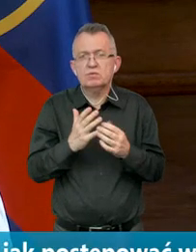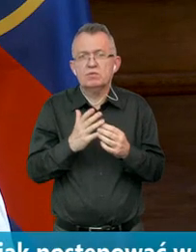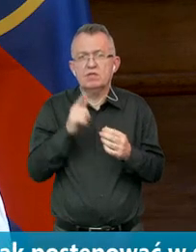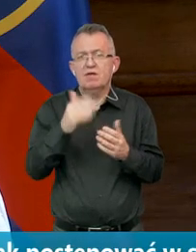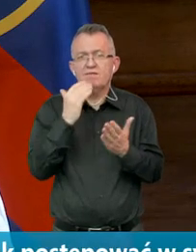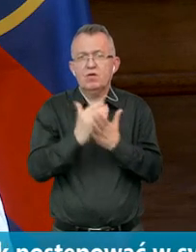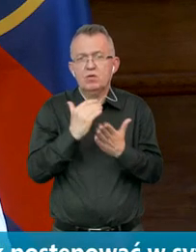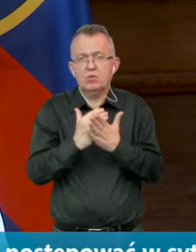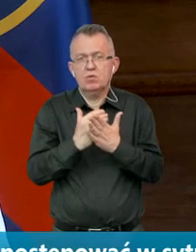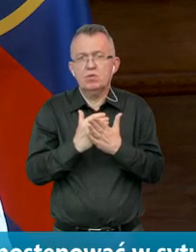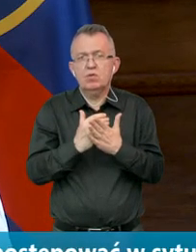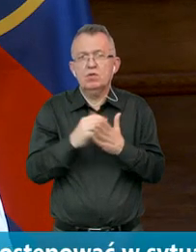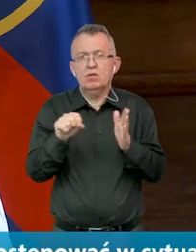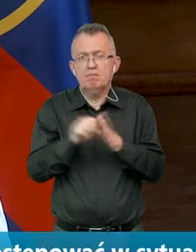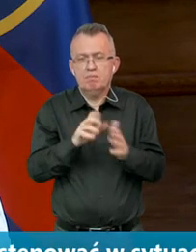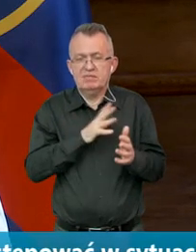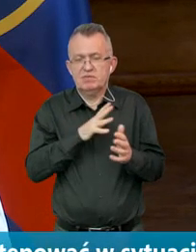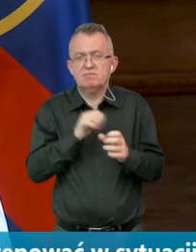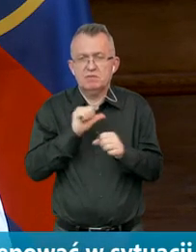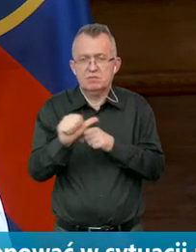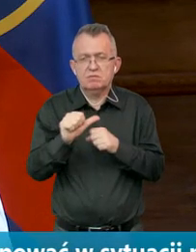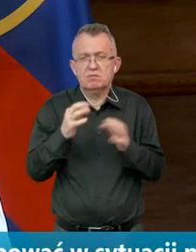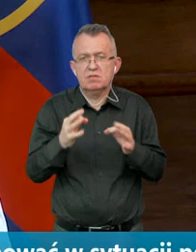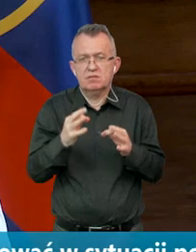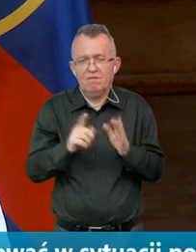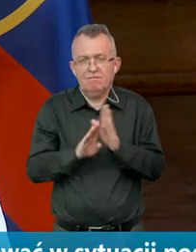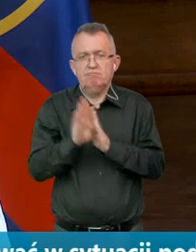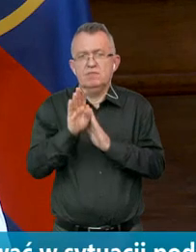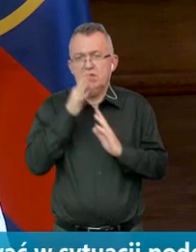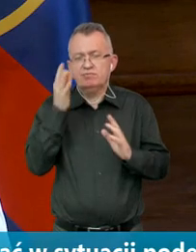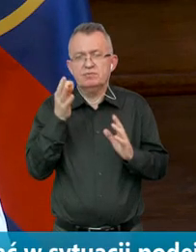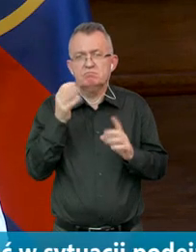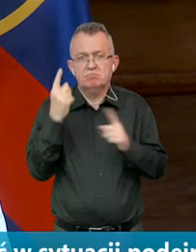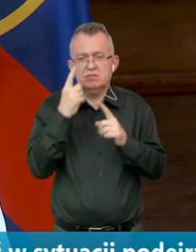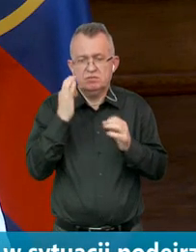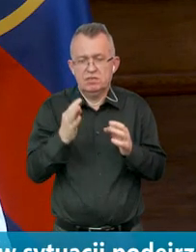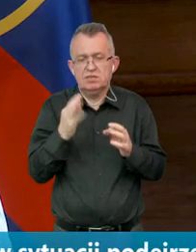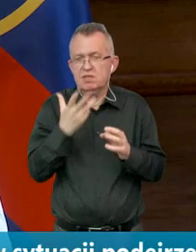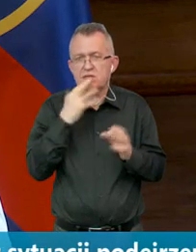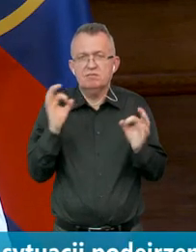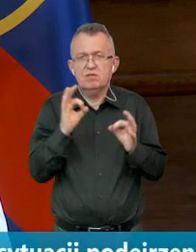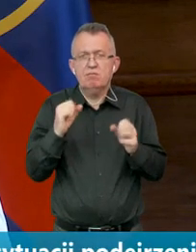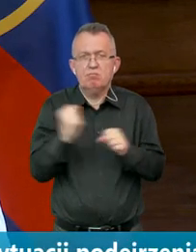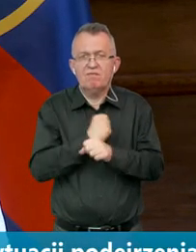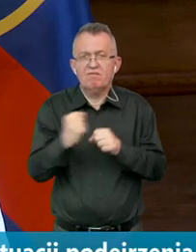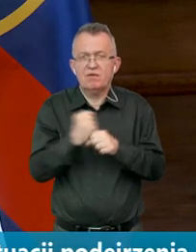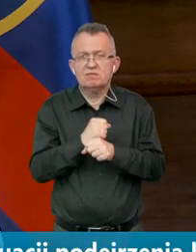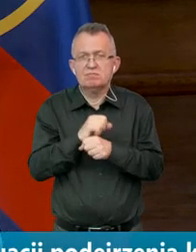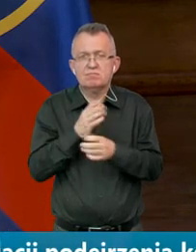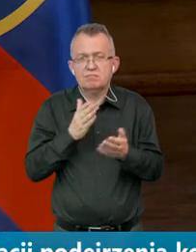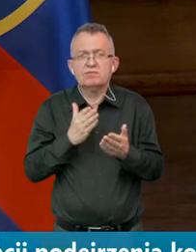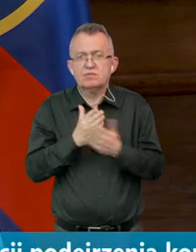warunki, poprawa bezpieczeństwa jest naprawdę tutaj wysoka i myślę, że już w tej chwili nie grozi nam żaden poważny paraliż